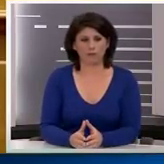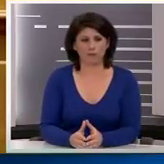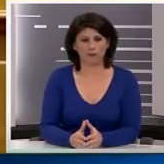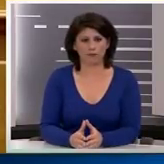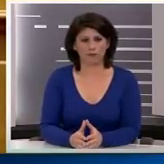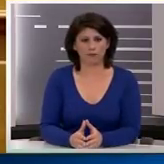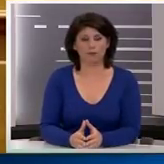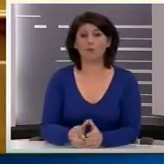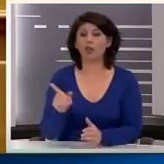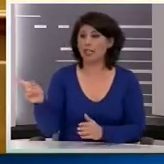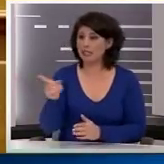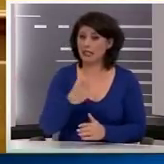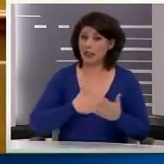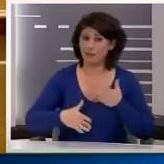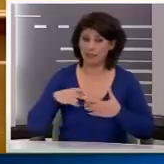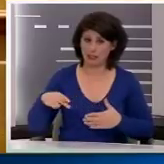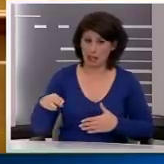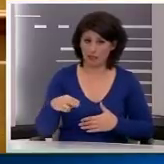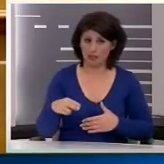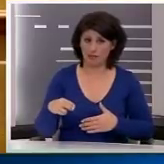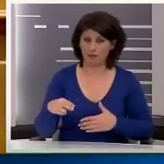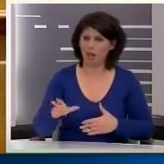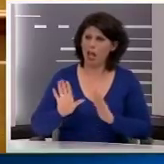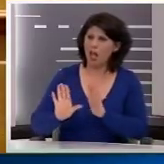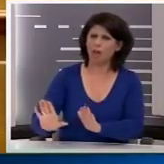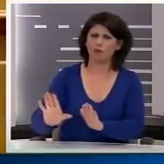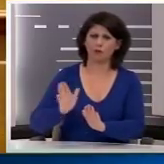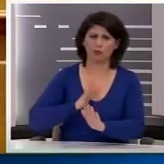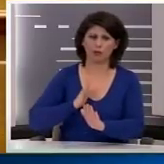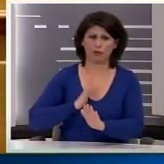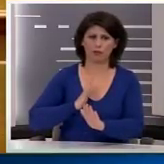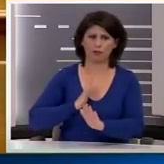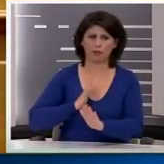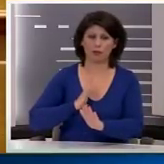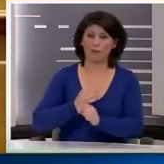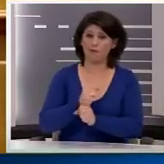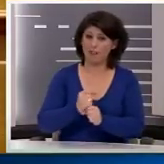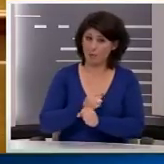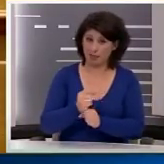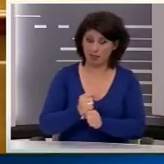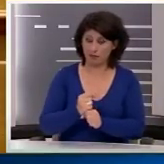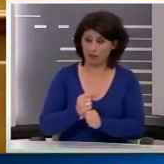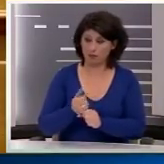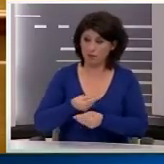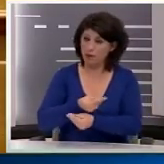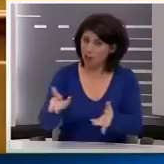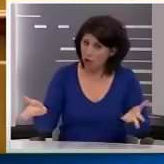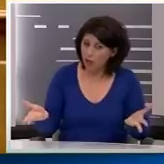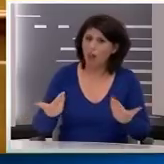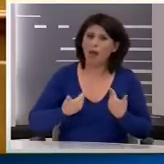Όταν εσείς αγαπητοί συνάδελφοι αφήνατε τον κόσμο ακάλυπτο από ιατροφαρμακευτική περίθαλψη,